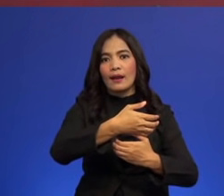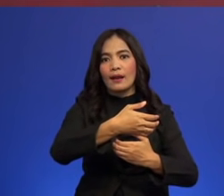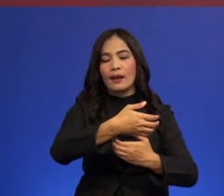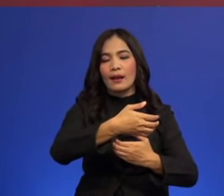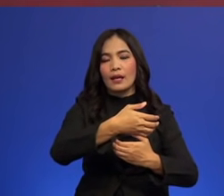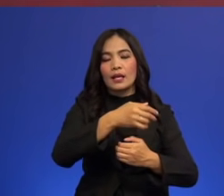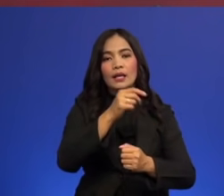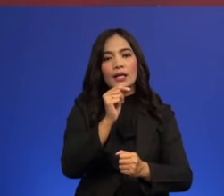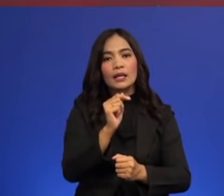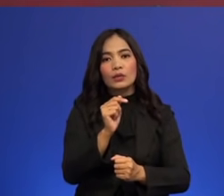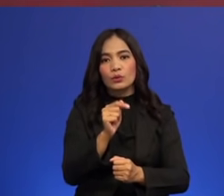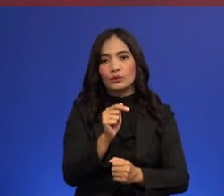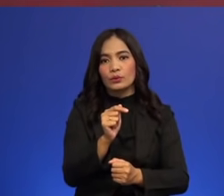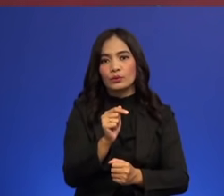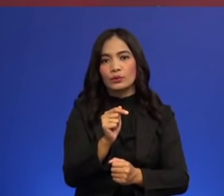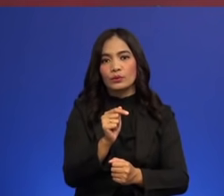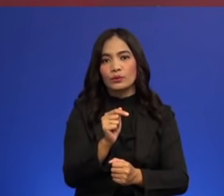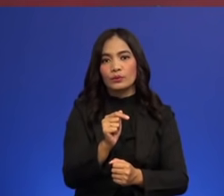Dan itu